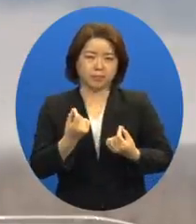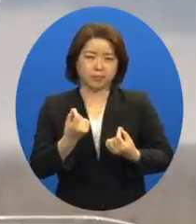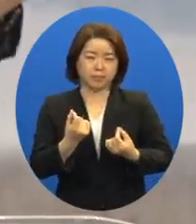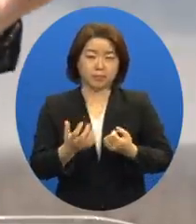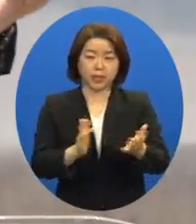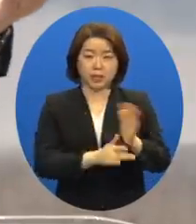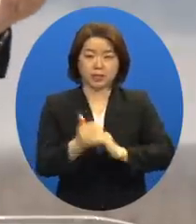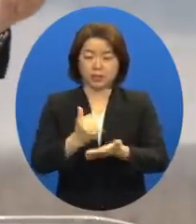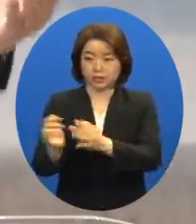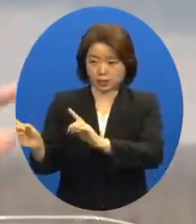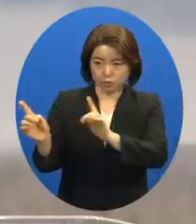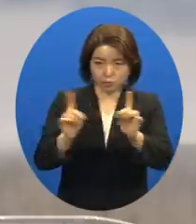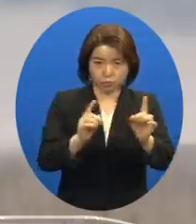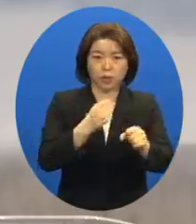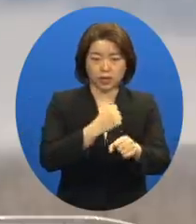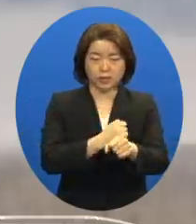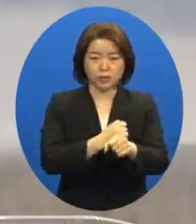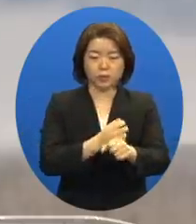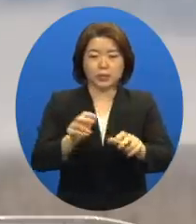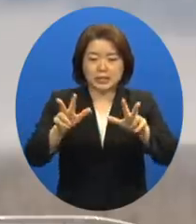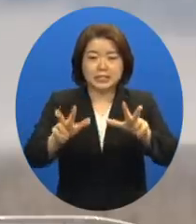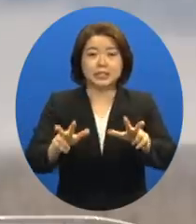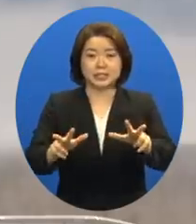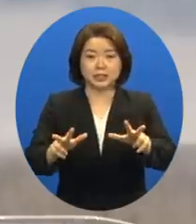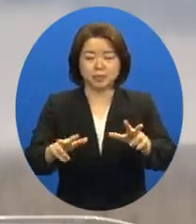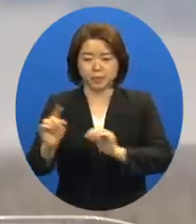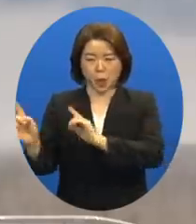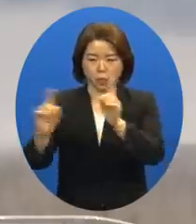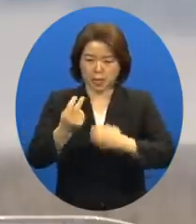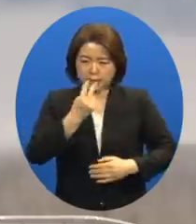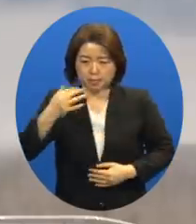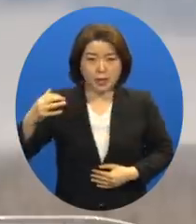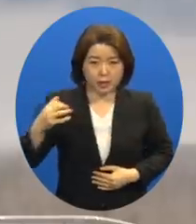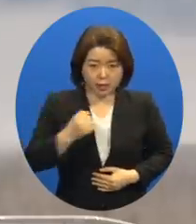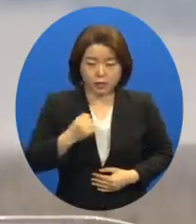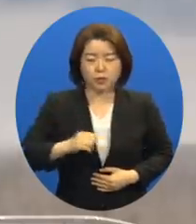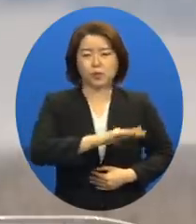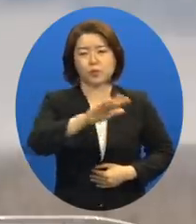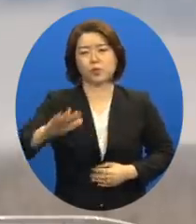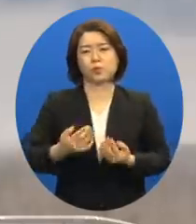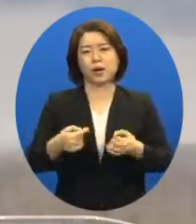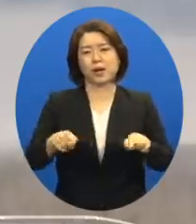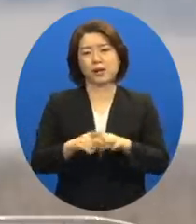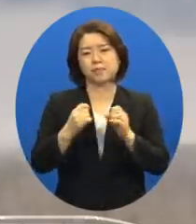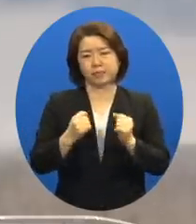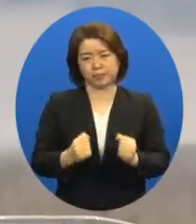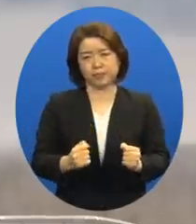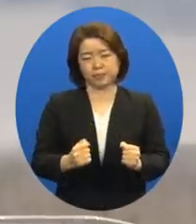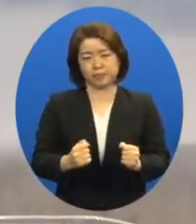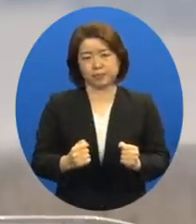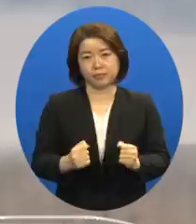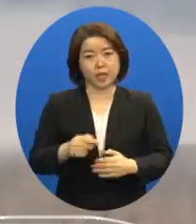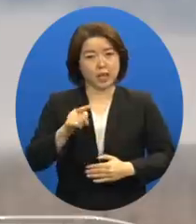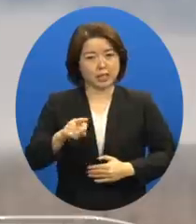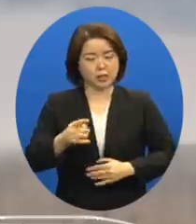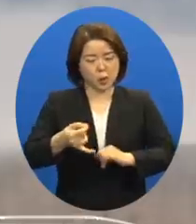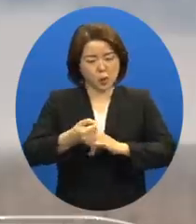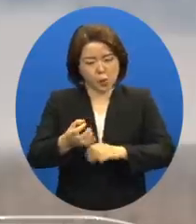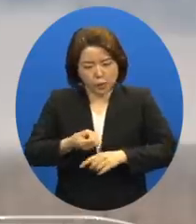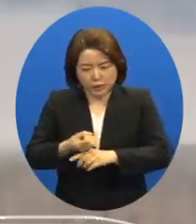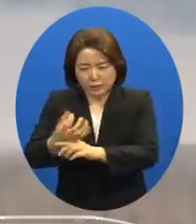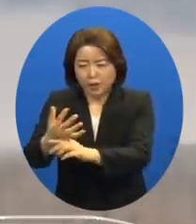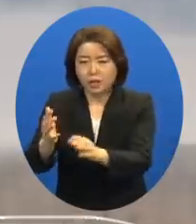예수님은 부활하시고 그리고 지금 부활의 생명으로 우리와 함께 계십니다. 이것을 전해줄